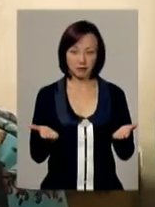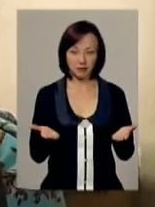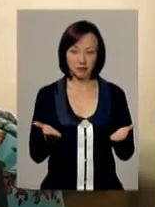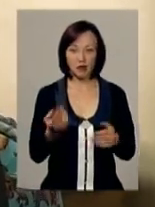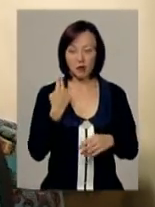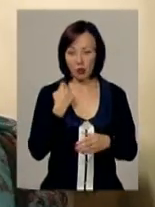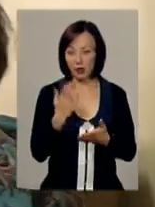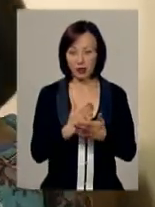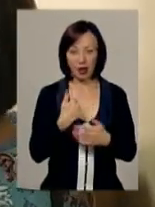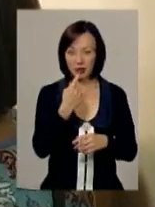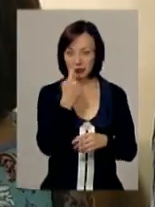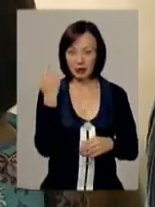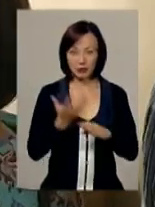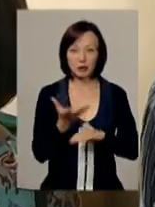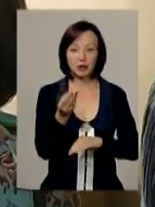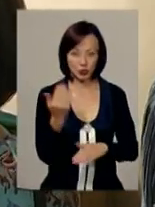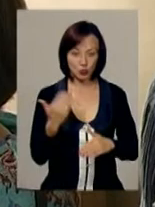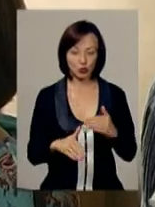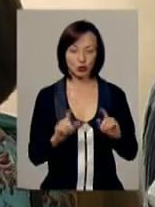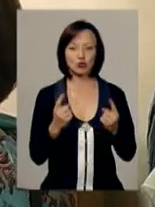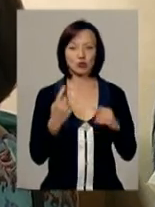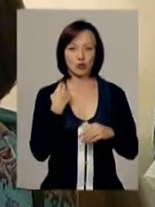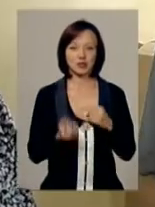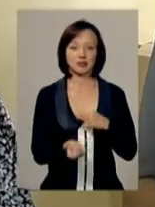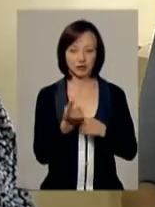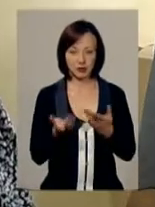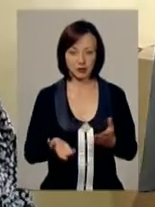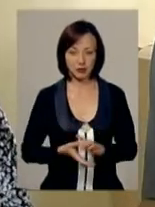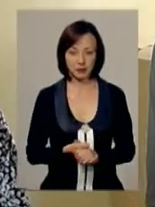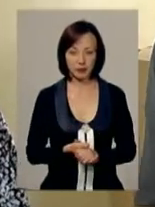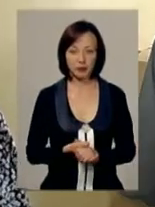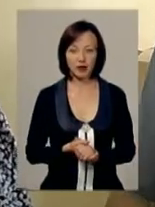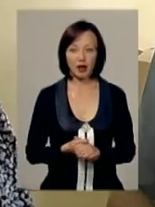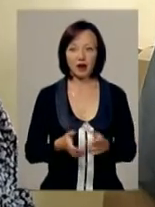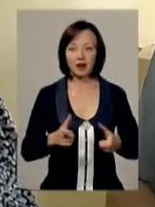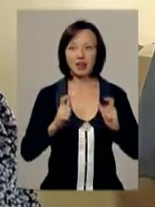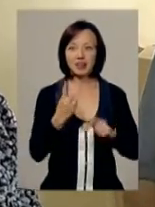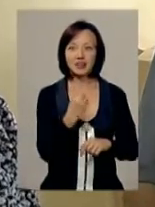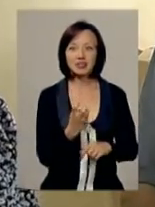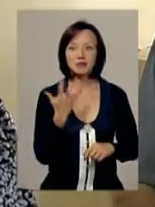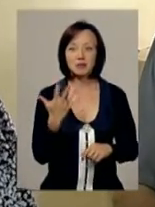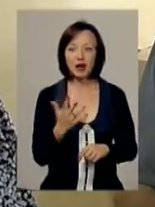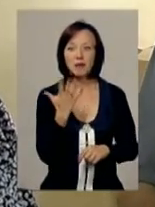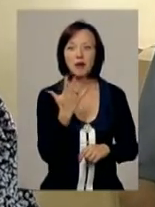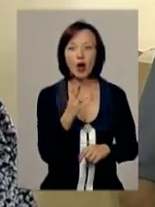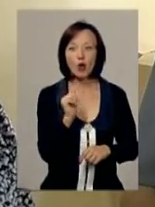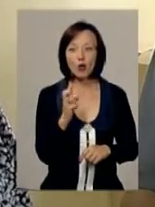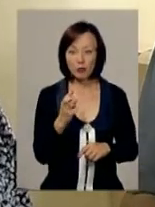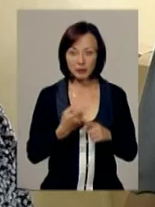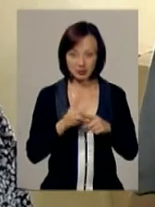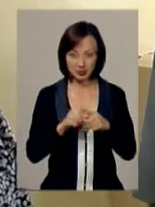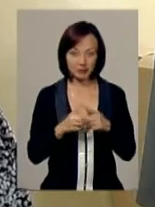Борг є, а я недавно заплатила борг, а це не знаю, звідки борг. Зараз прийшло 205 за 5 кубів. Це спитати